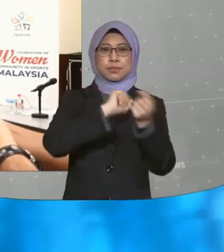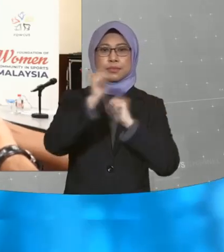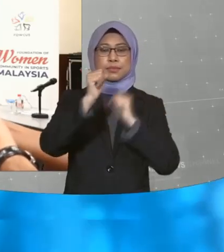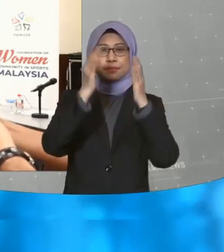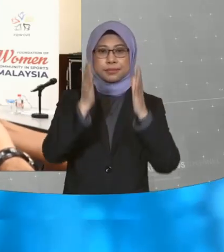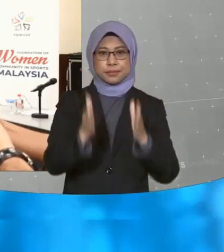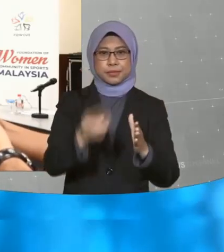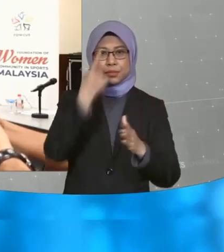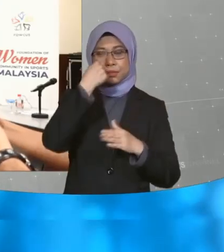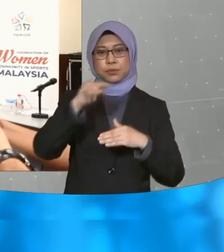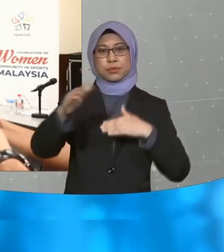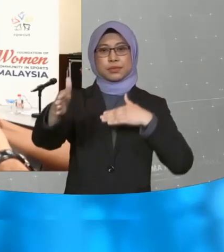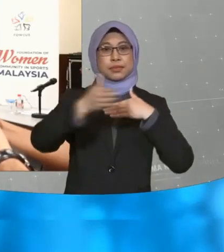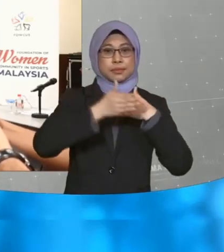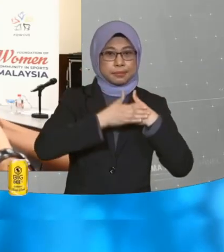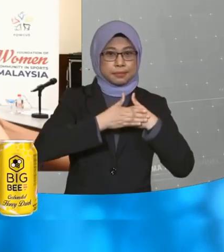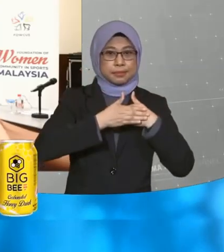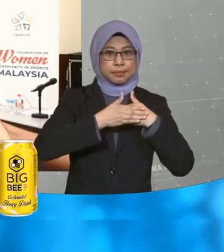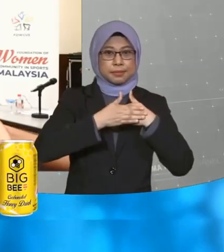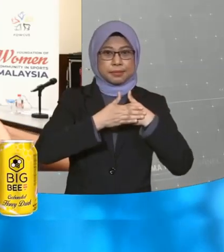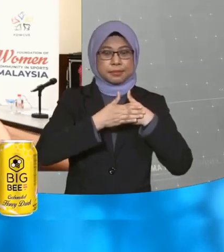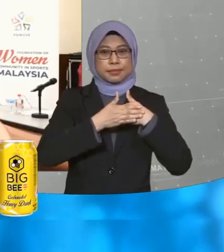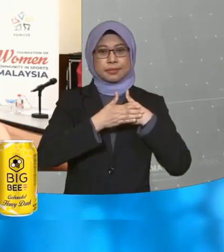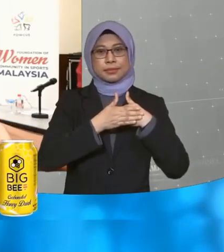untuk kembali balik